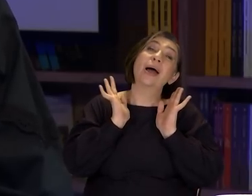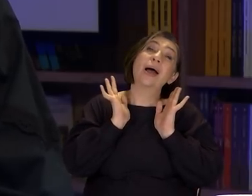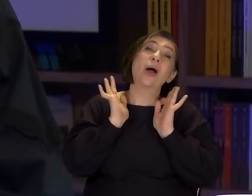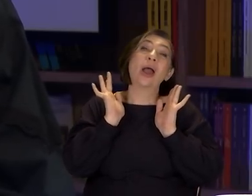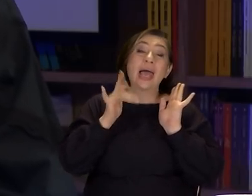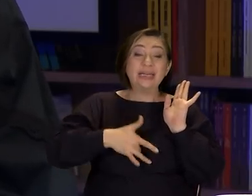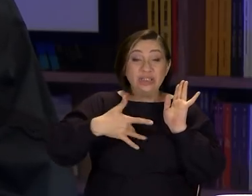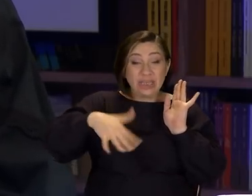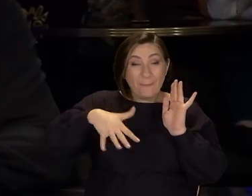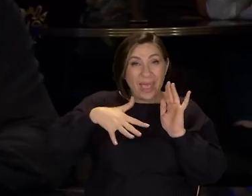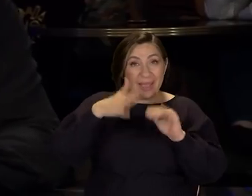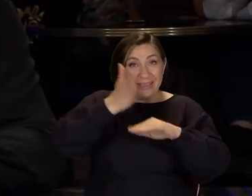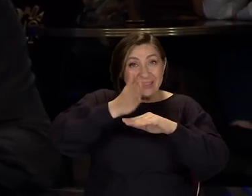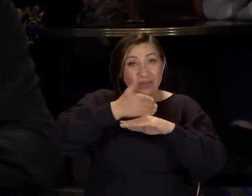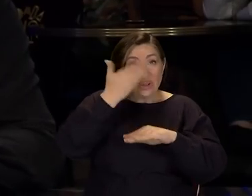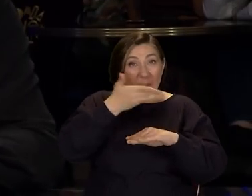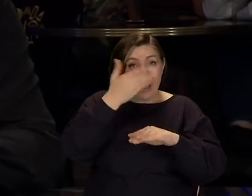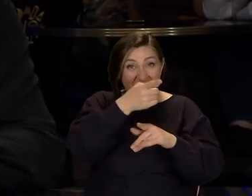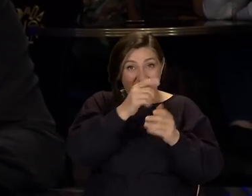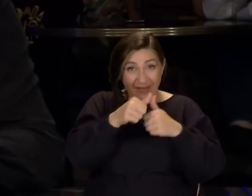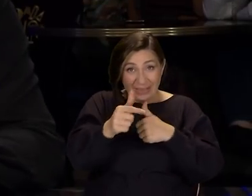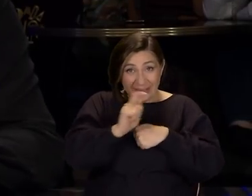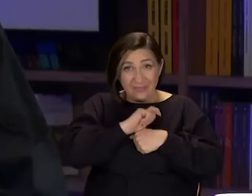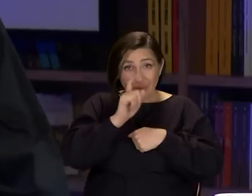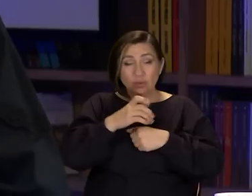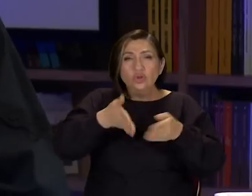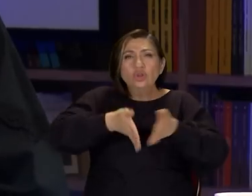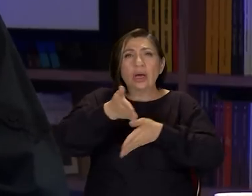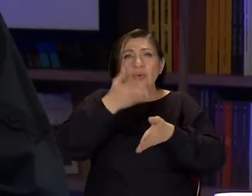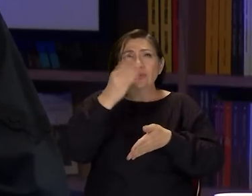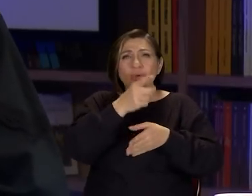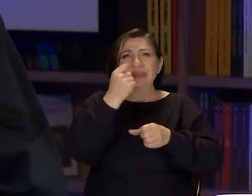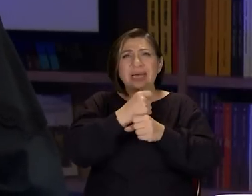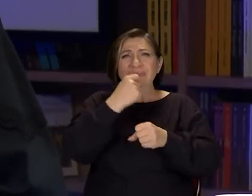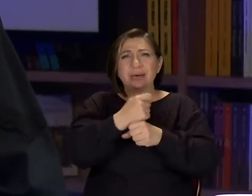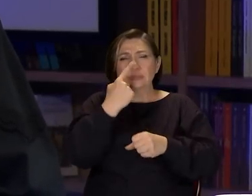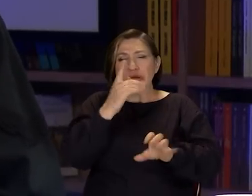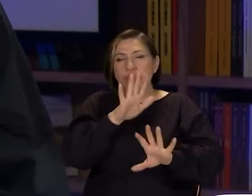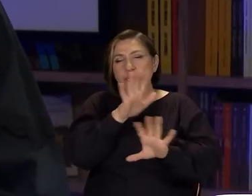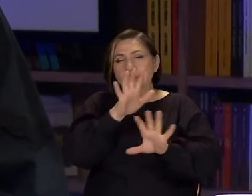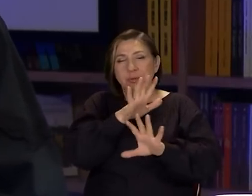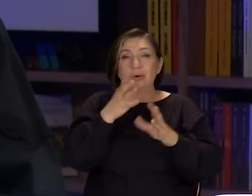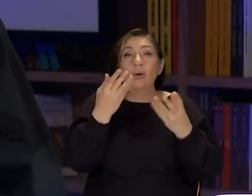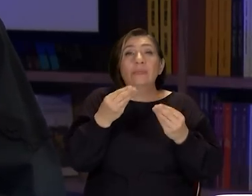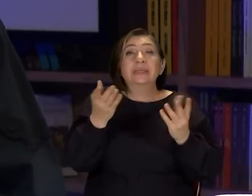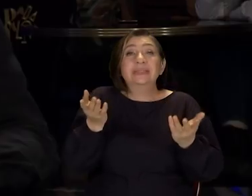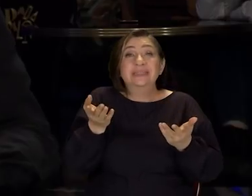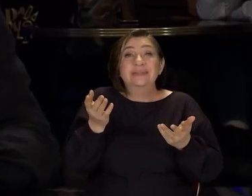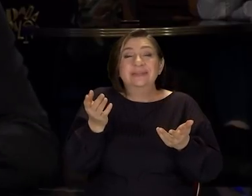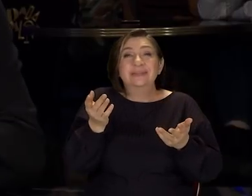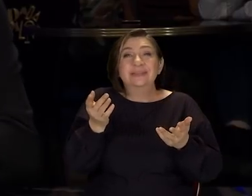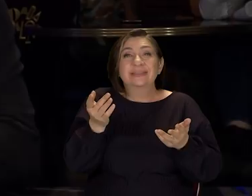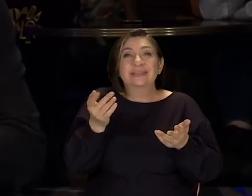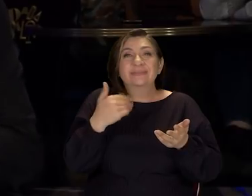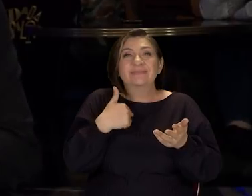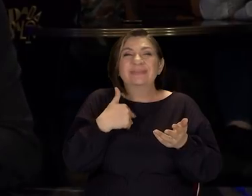yani. İşkembeci de evlilik mi? İşkembeci de olmasın. Yani. Bak yine sokakta olsun ama o sarımsak kokusunun içinde evet niye ya. Yani? Ya adam, ya bizde